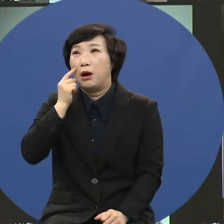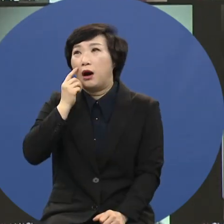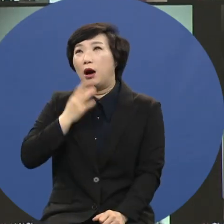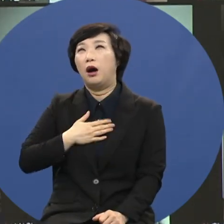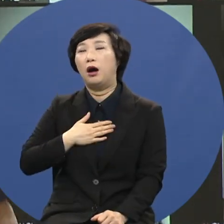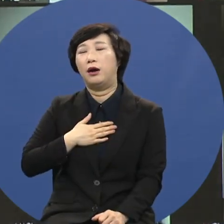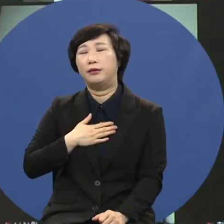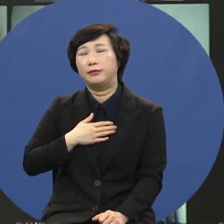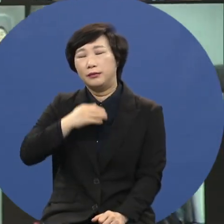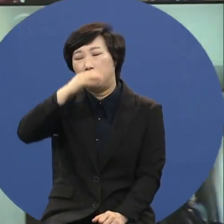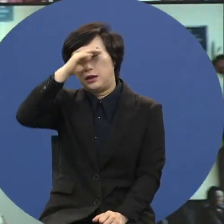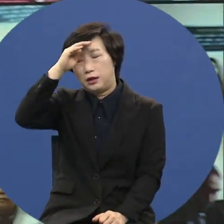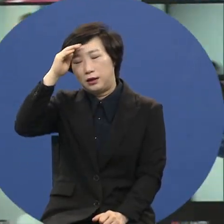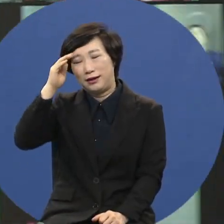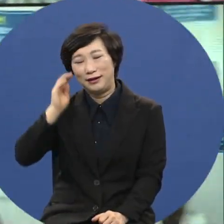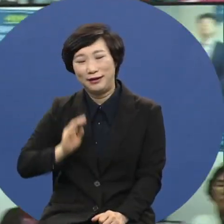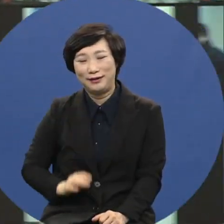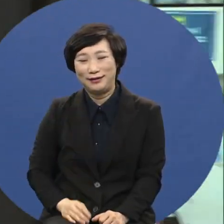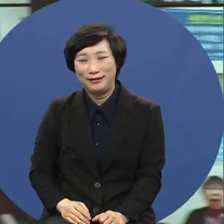다행스럽다,